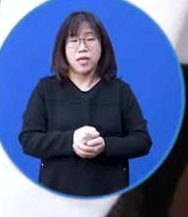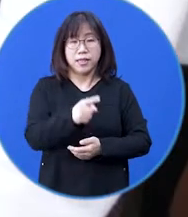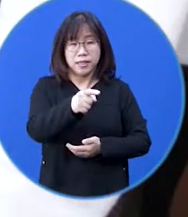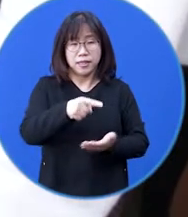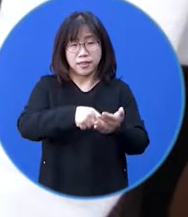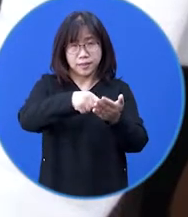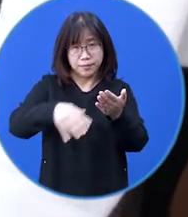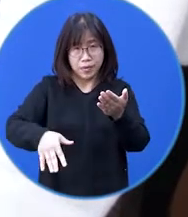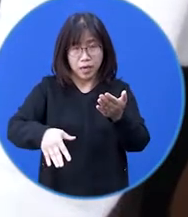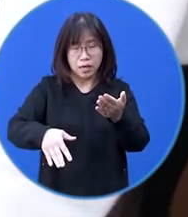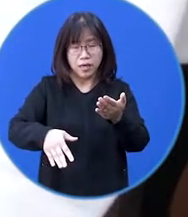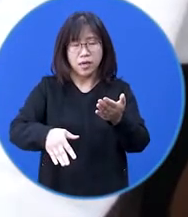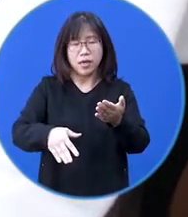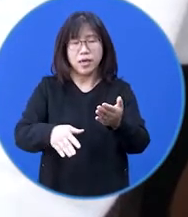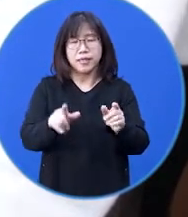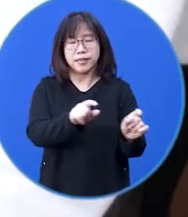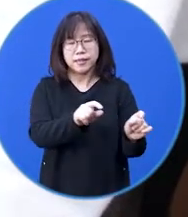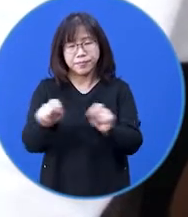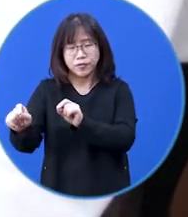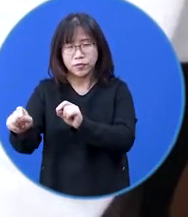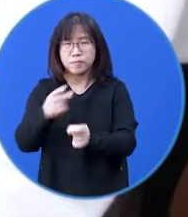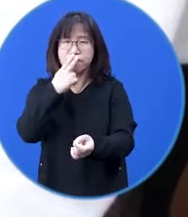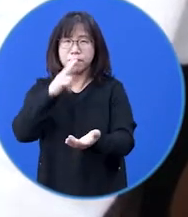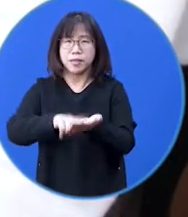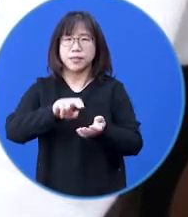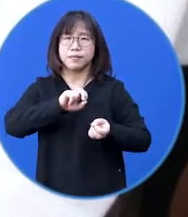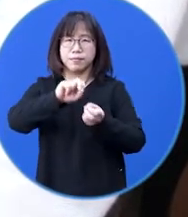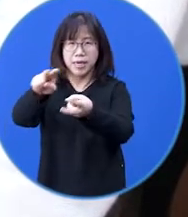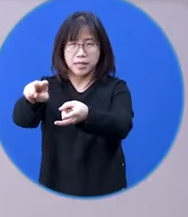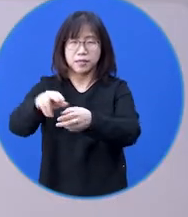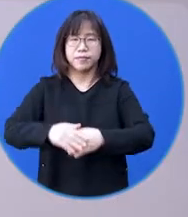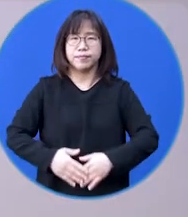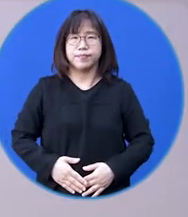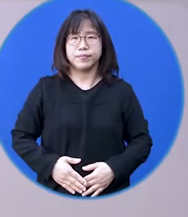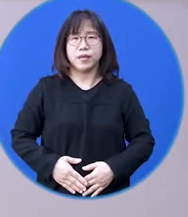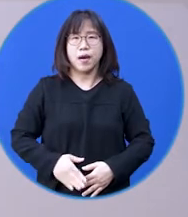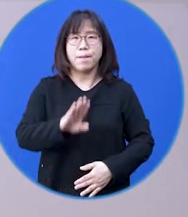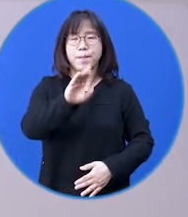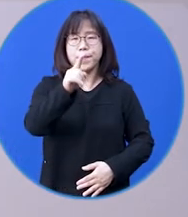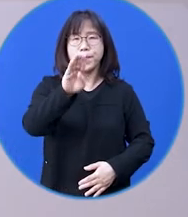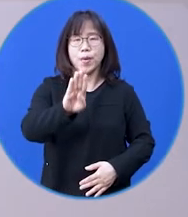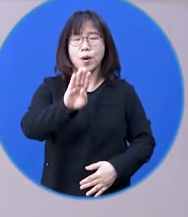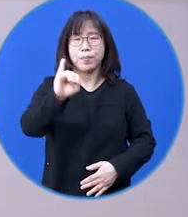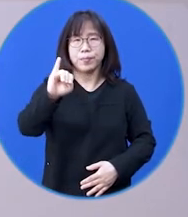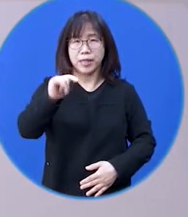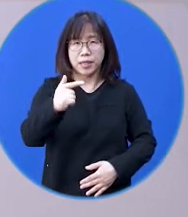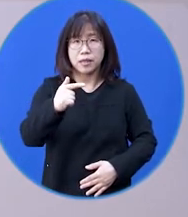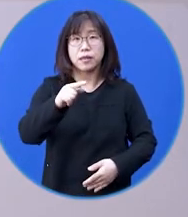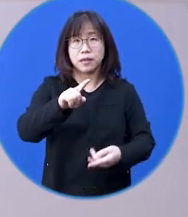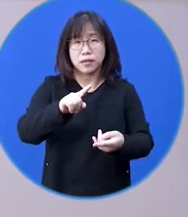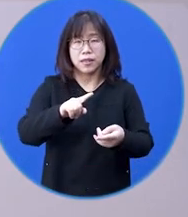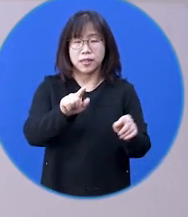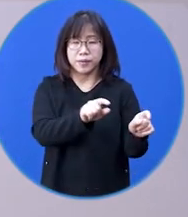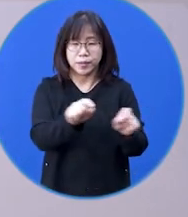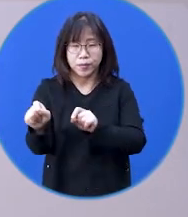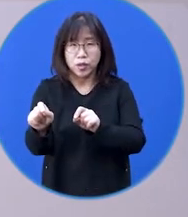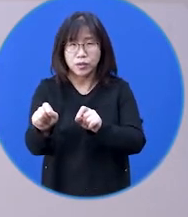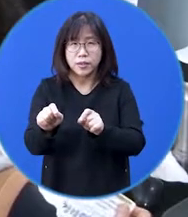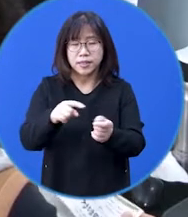여부를 판단한 후 해당 법인에 납부 연장 통지서를 발송할 예정입니다. 법인